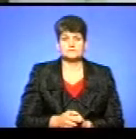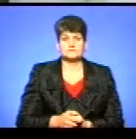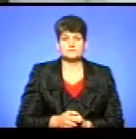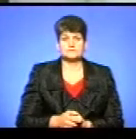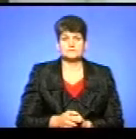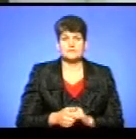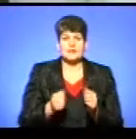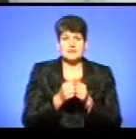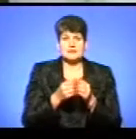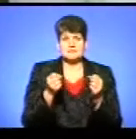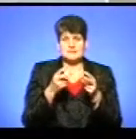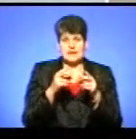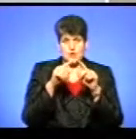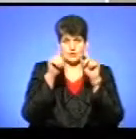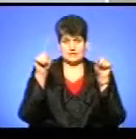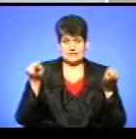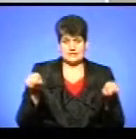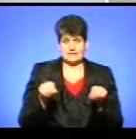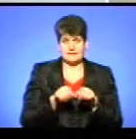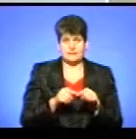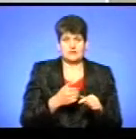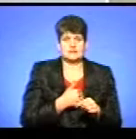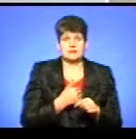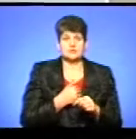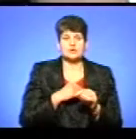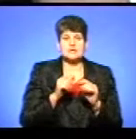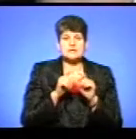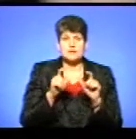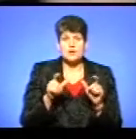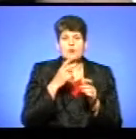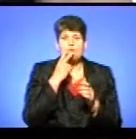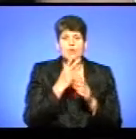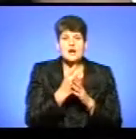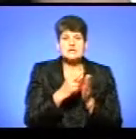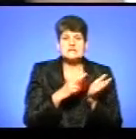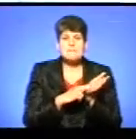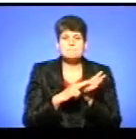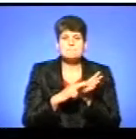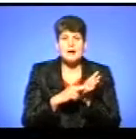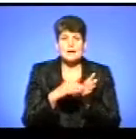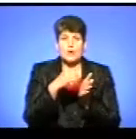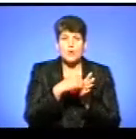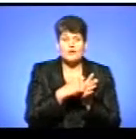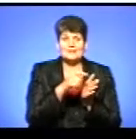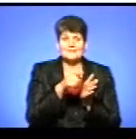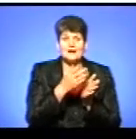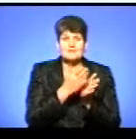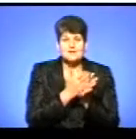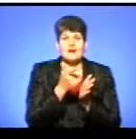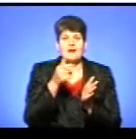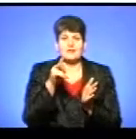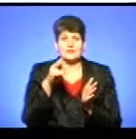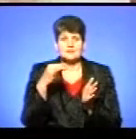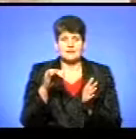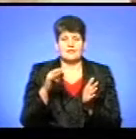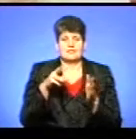Біля спеціального стенду в актовій залі школи ініціатор заходу Євген Філь показує марки та конверт. На марці зображений Галицький лев на